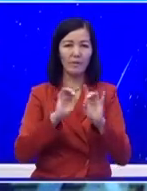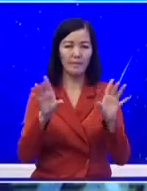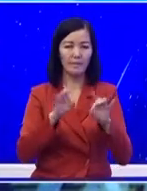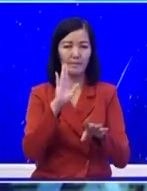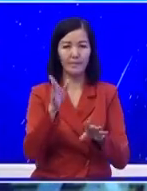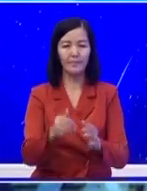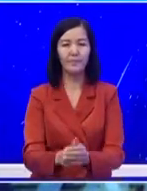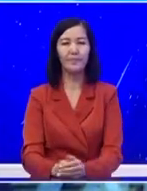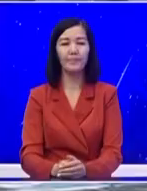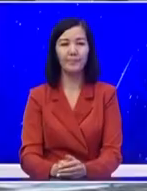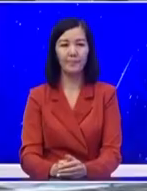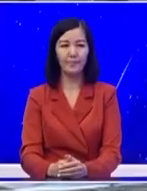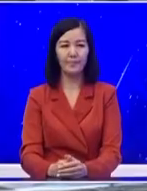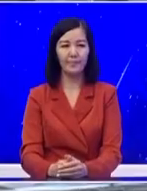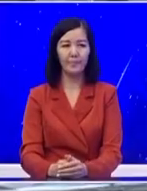международных новостей.